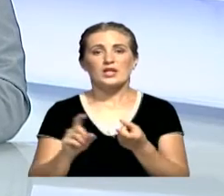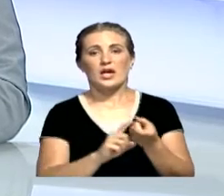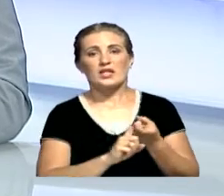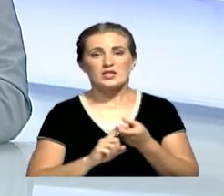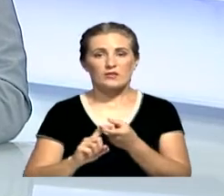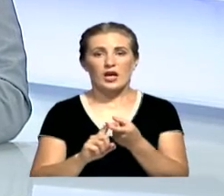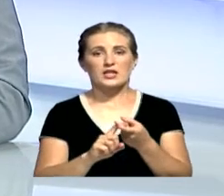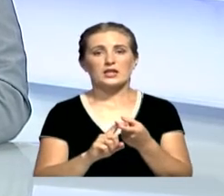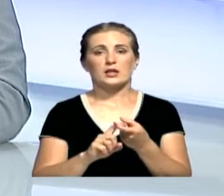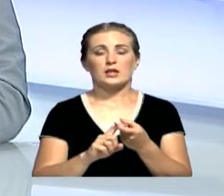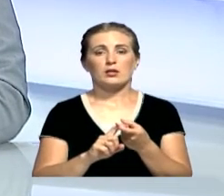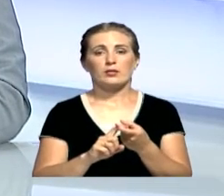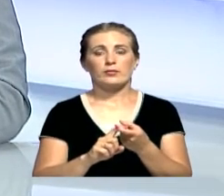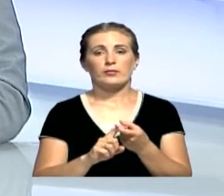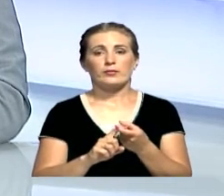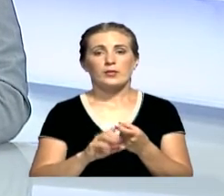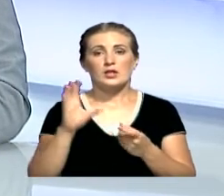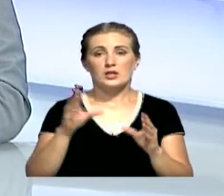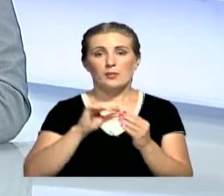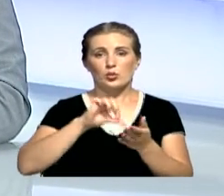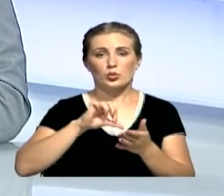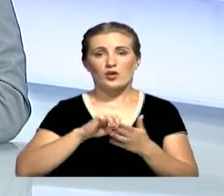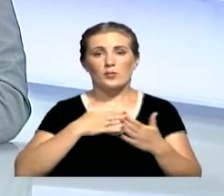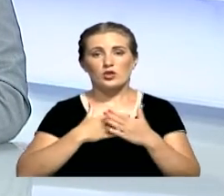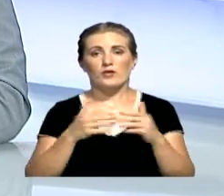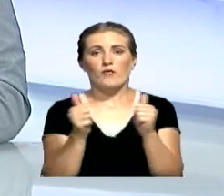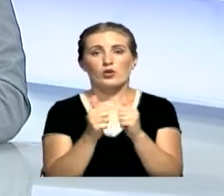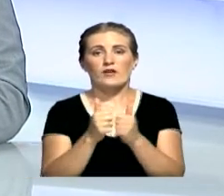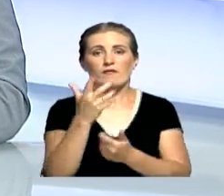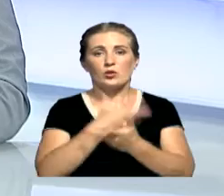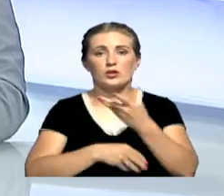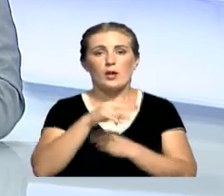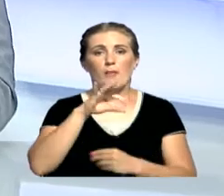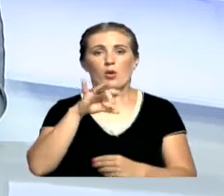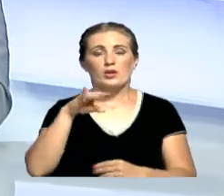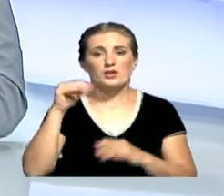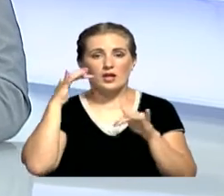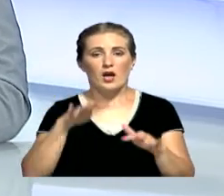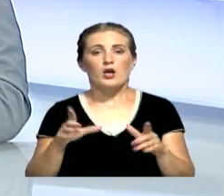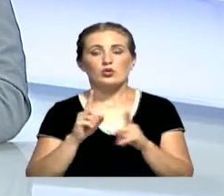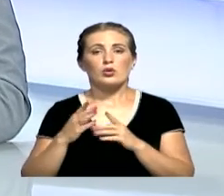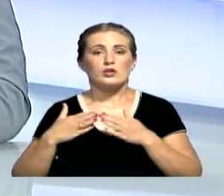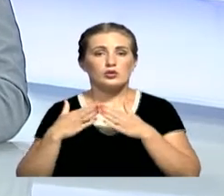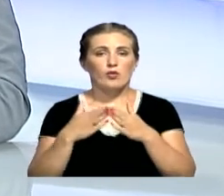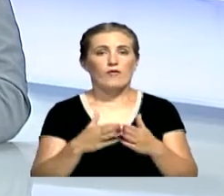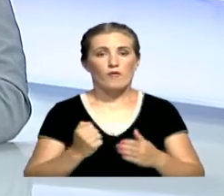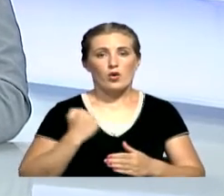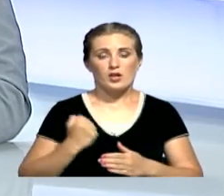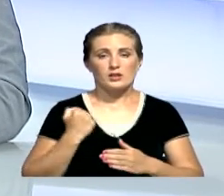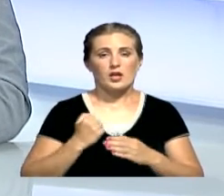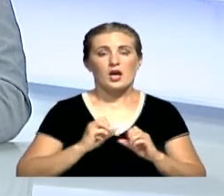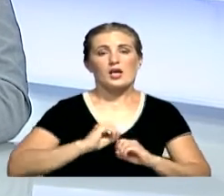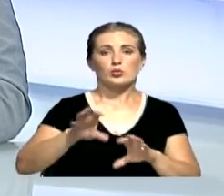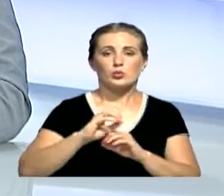с присутствием общественности возле феодосийского порта не связано с тем что зашел военный корабль разгрузил контейнеры